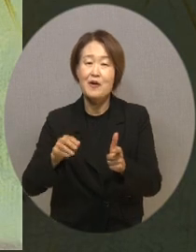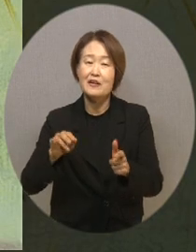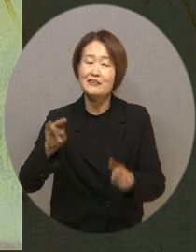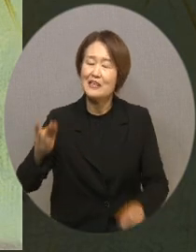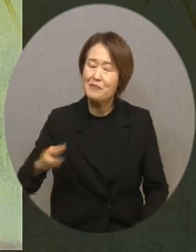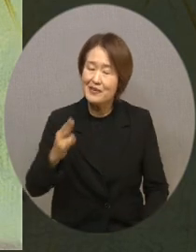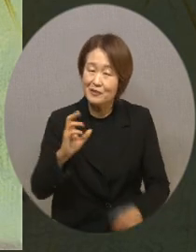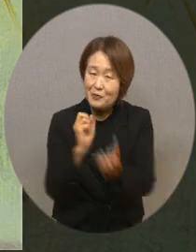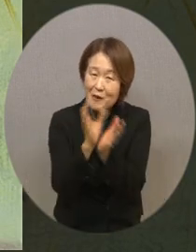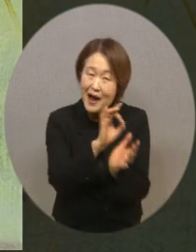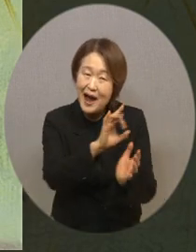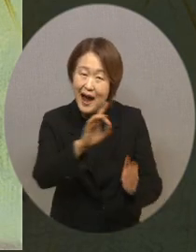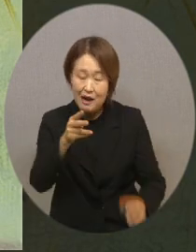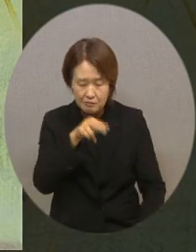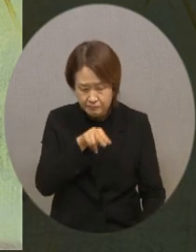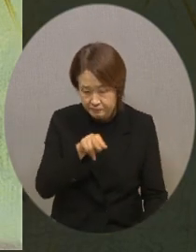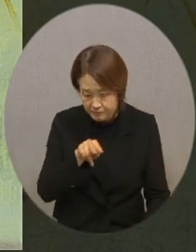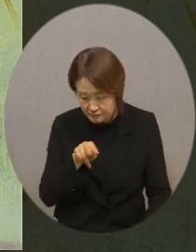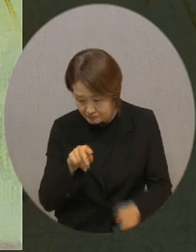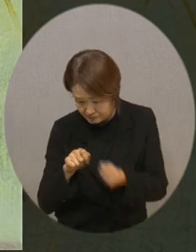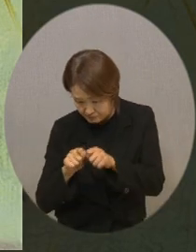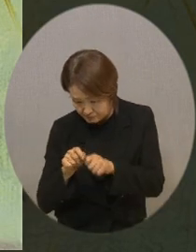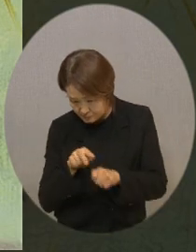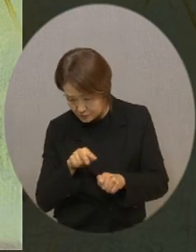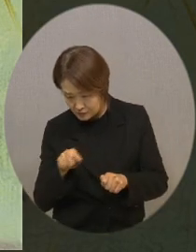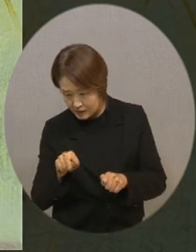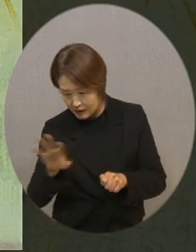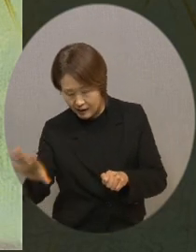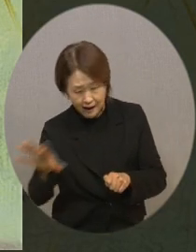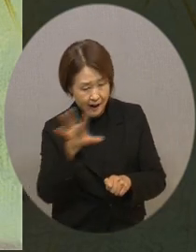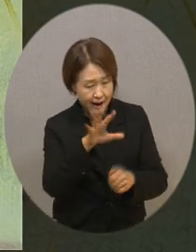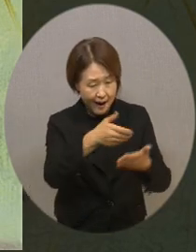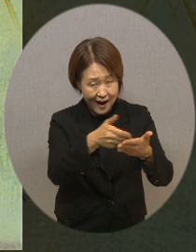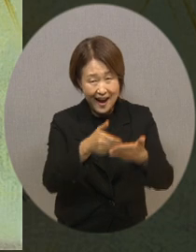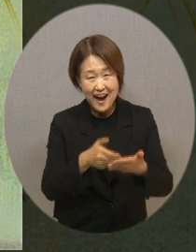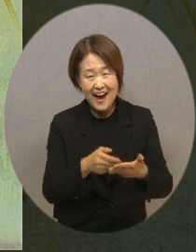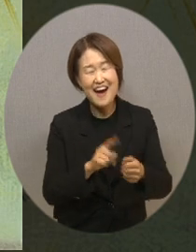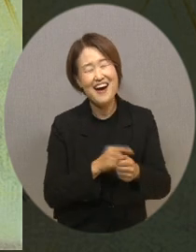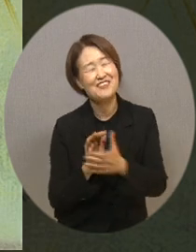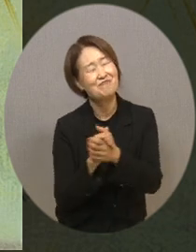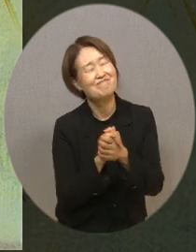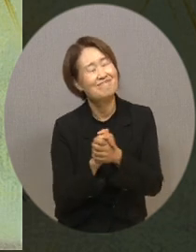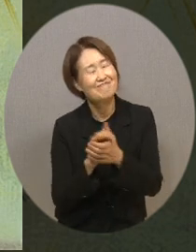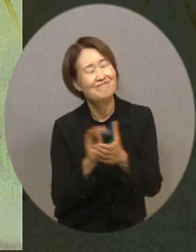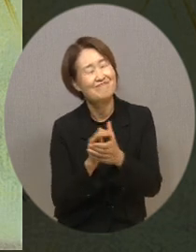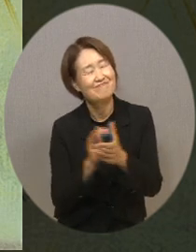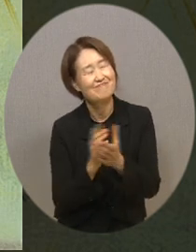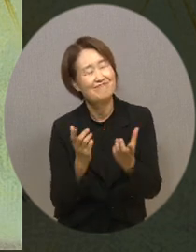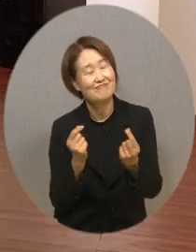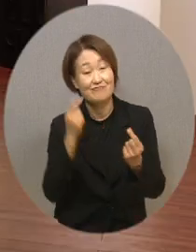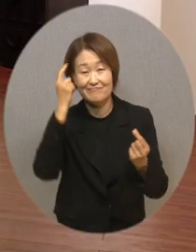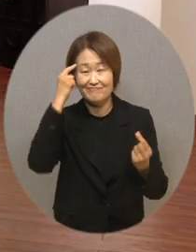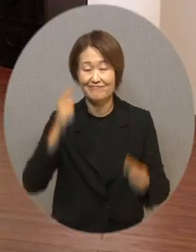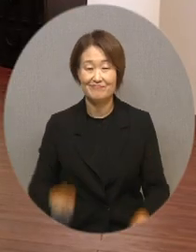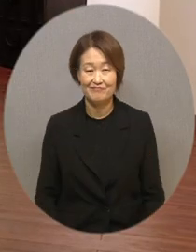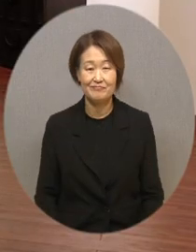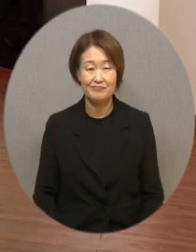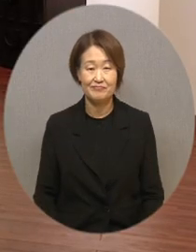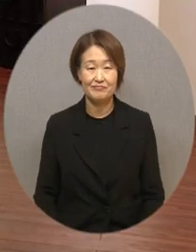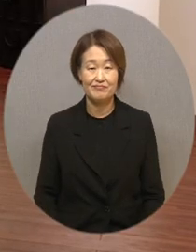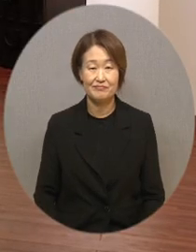등을 섬세하게 관찰하면서 자연물들과 친한 친구가 된 것 같다고 말합니다.